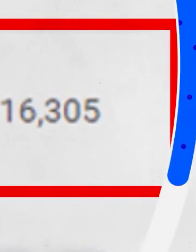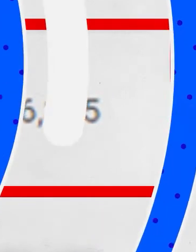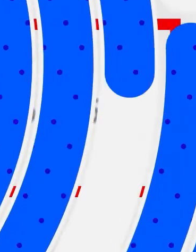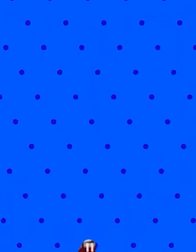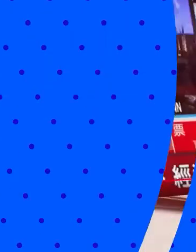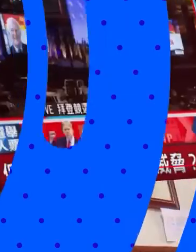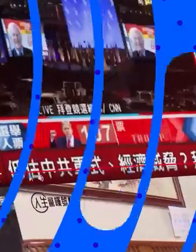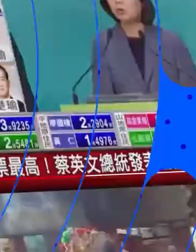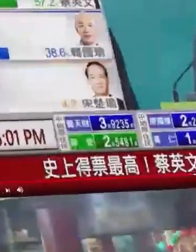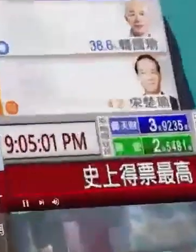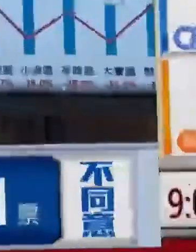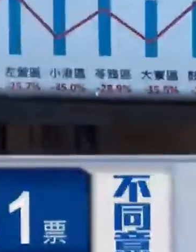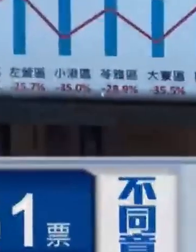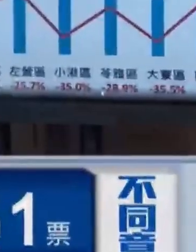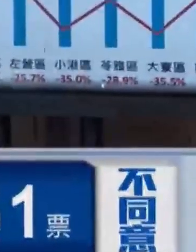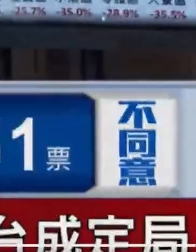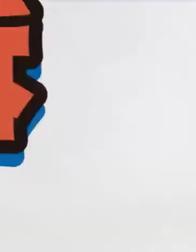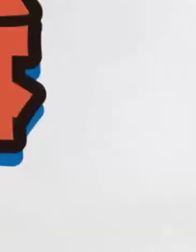30亿。